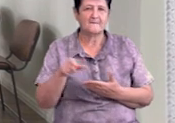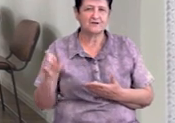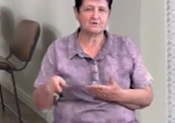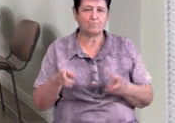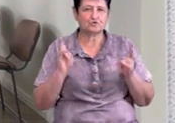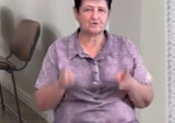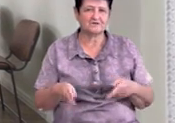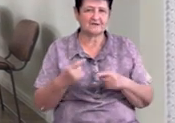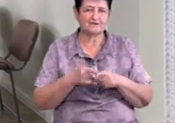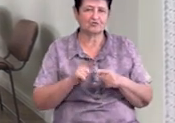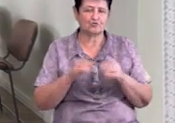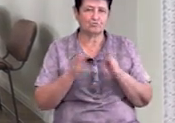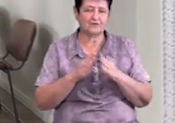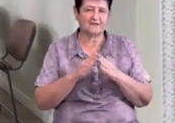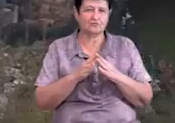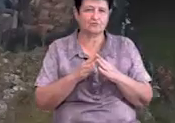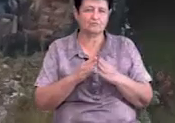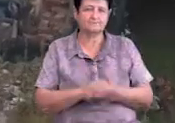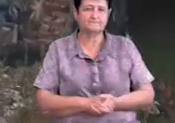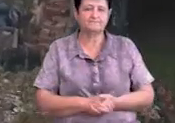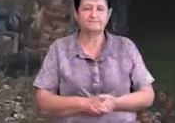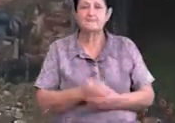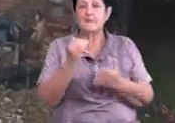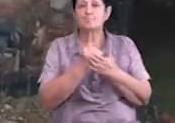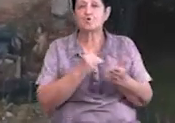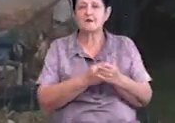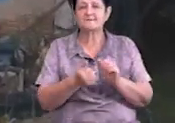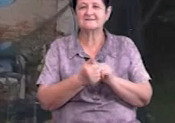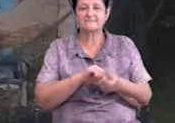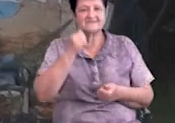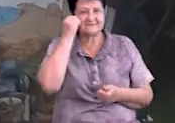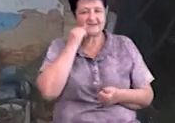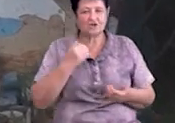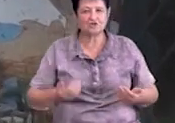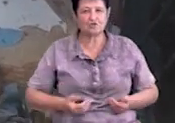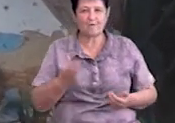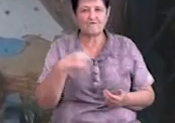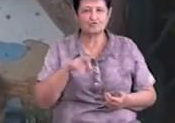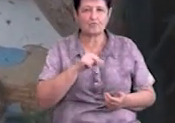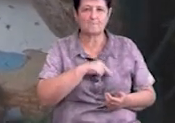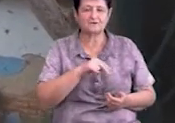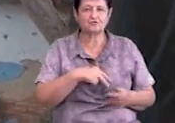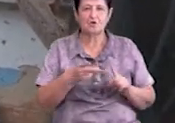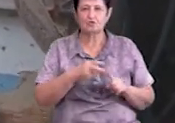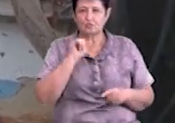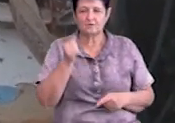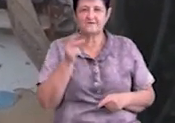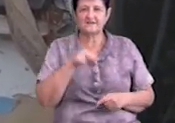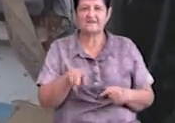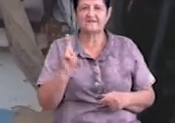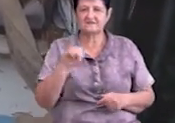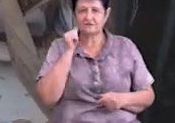постраждалим цього будинку 16. Програма із заміни застарілого житлового фонду працює другий рік. На 2020-й